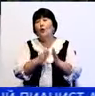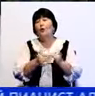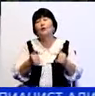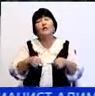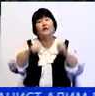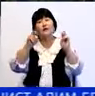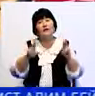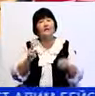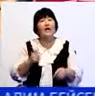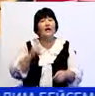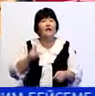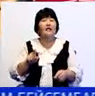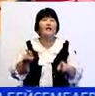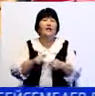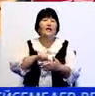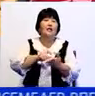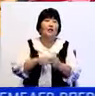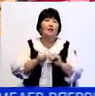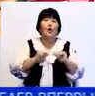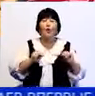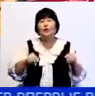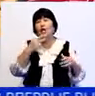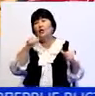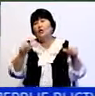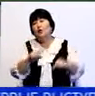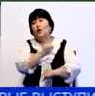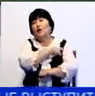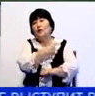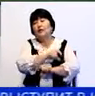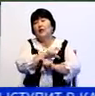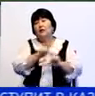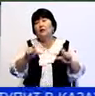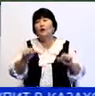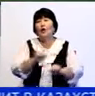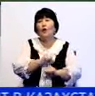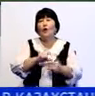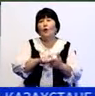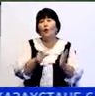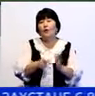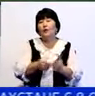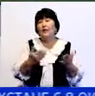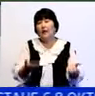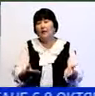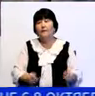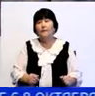– квалифицированные кадры, лектории, учительская, столовая, медицинская, тренажерная комнаты, комната отдыха.